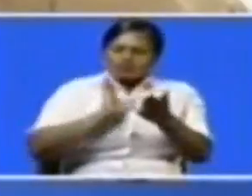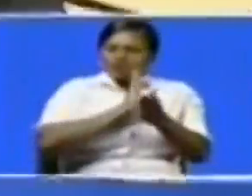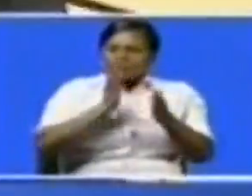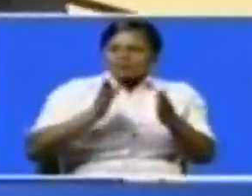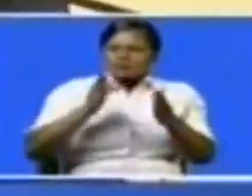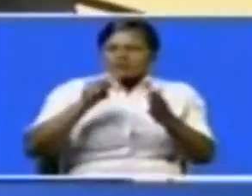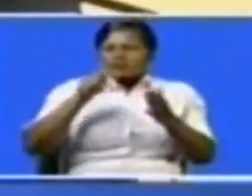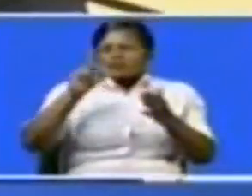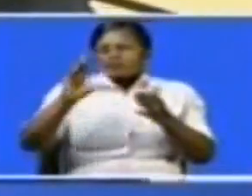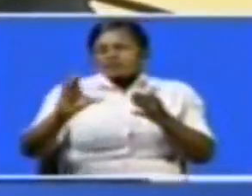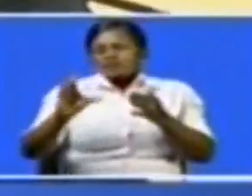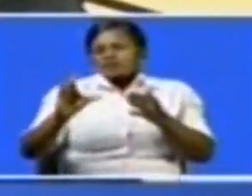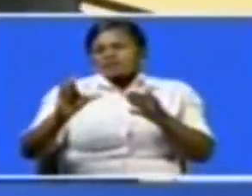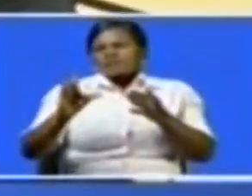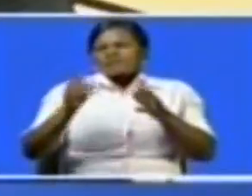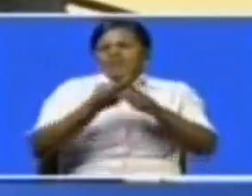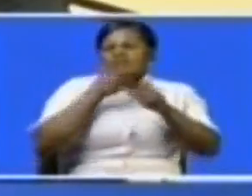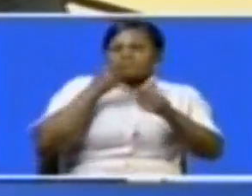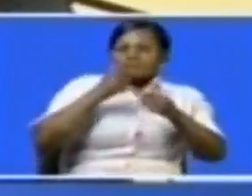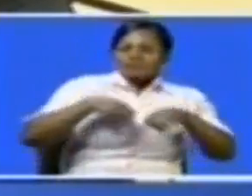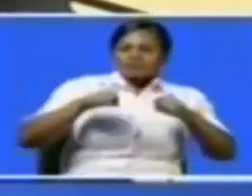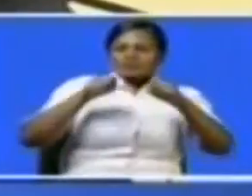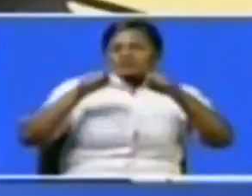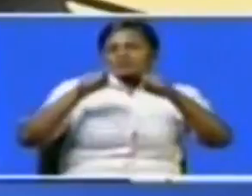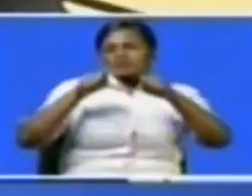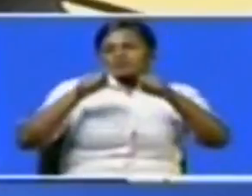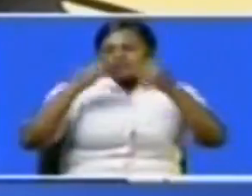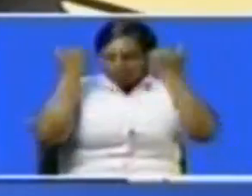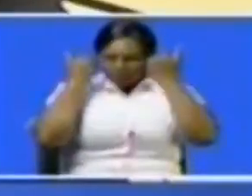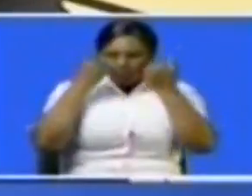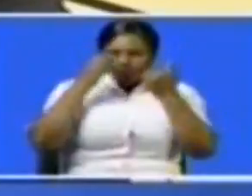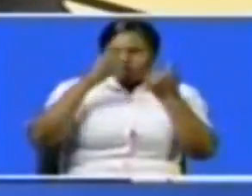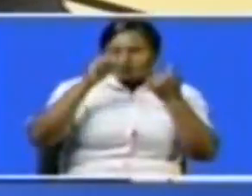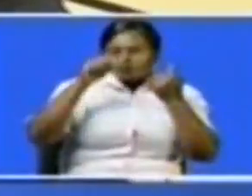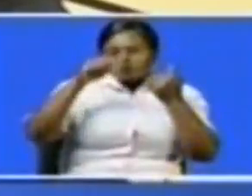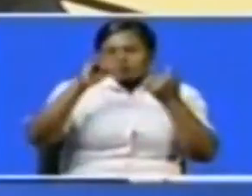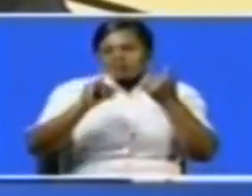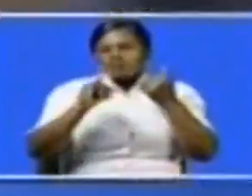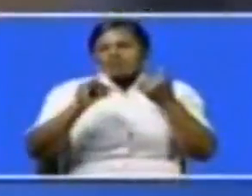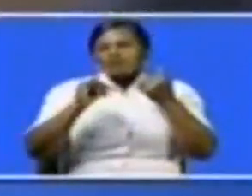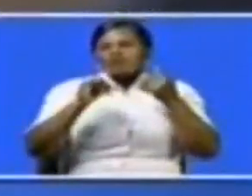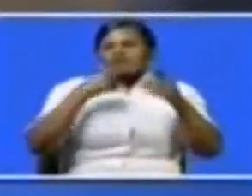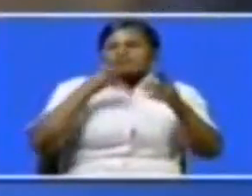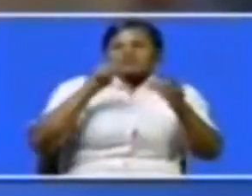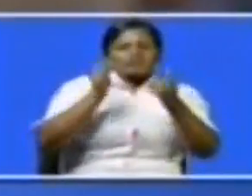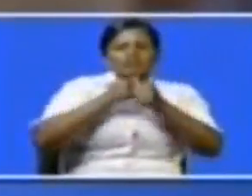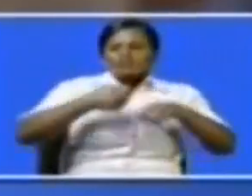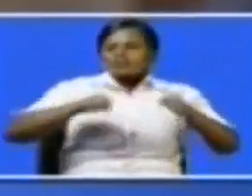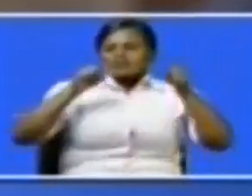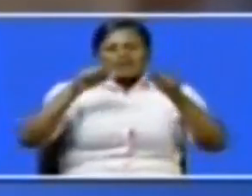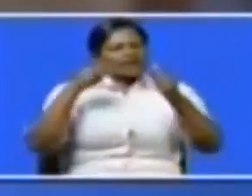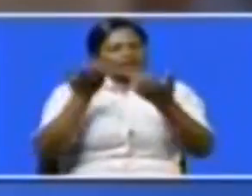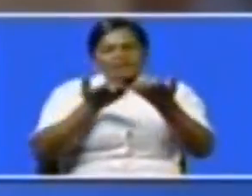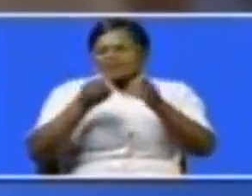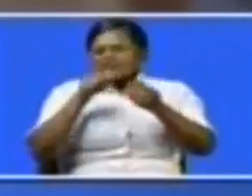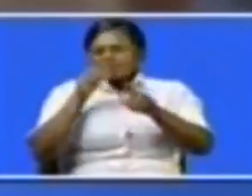of NLC. Kufuatia agizo la hakimu mkuu katika mahakama ya ufisadi Lawrence Mugambi, Mohamed Swazuri hawezi kuendesha shughuli